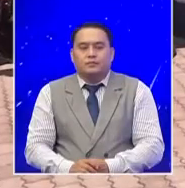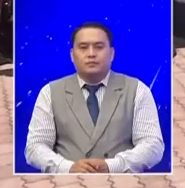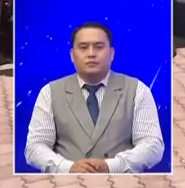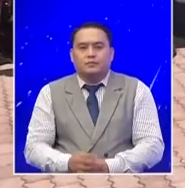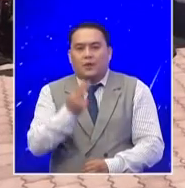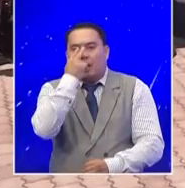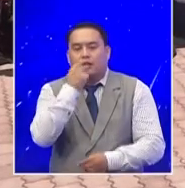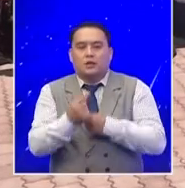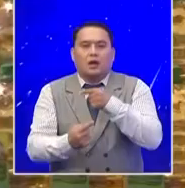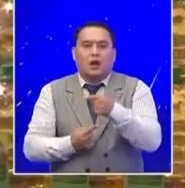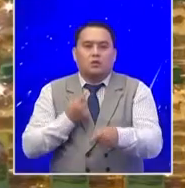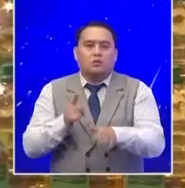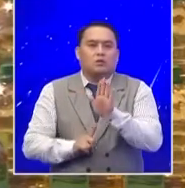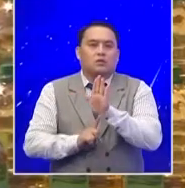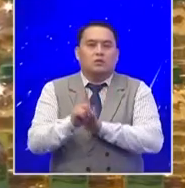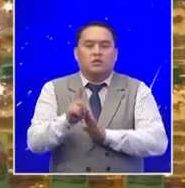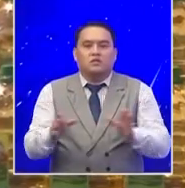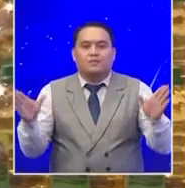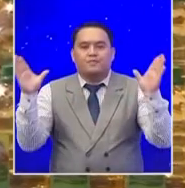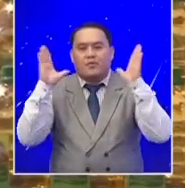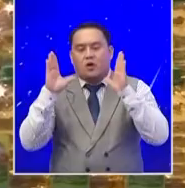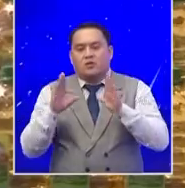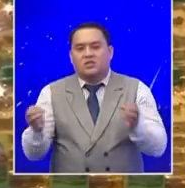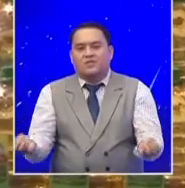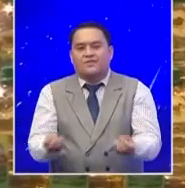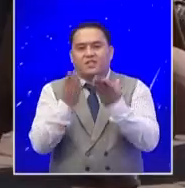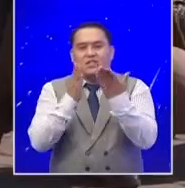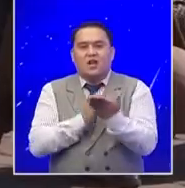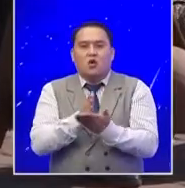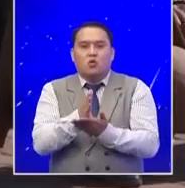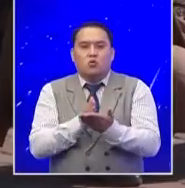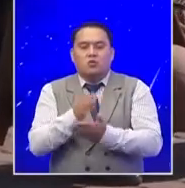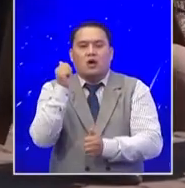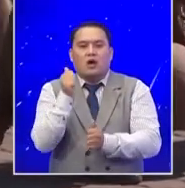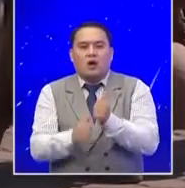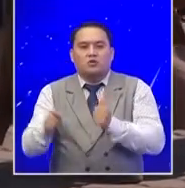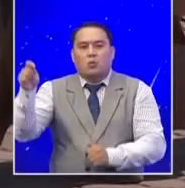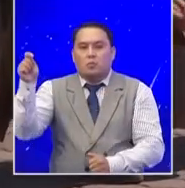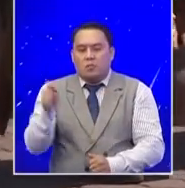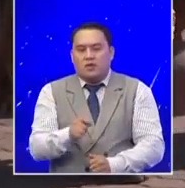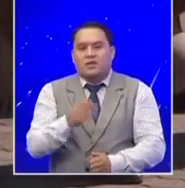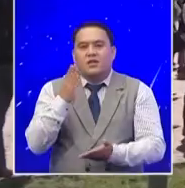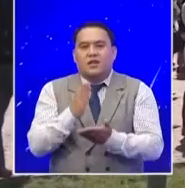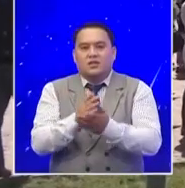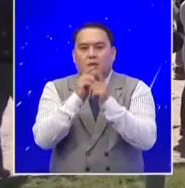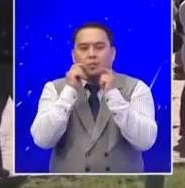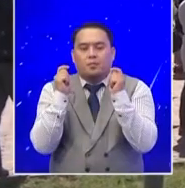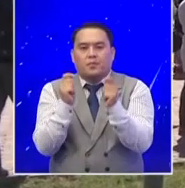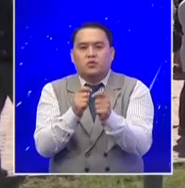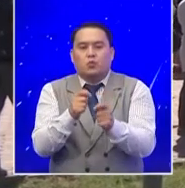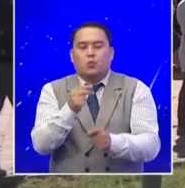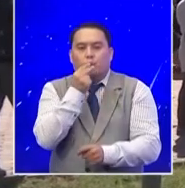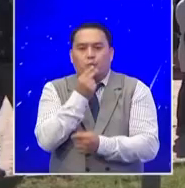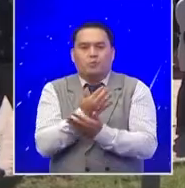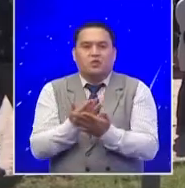Традиционно мероприятие началось с чтения молитвы. Затем священнослужители объявили, что каждому пришедшему предусмотрен презент в виде продуктового